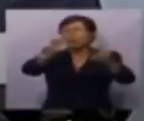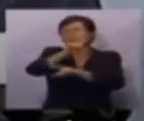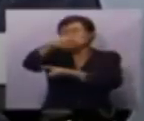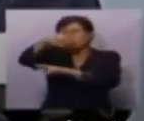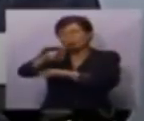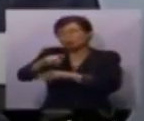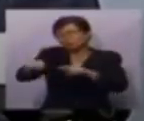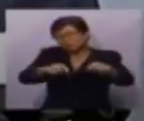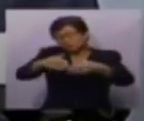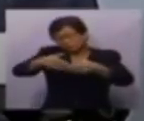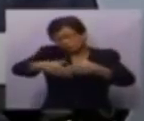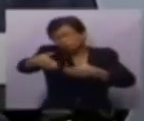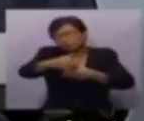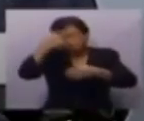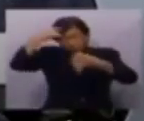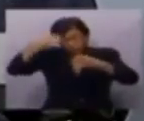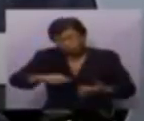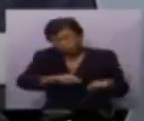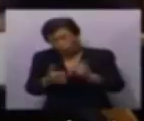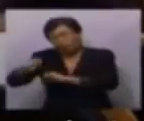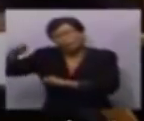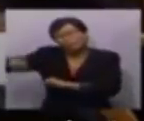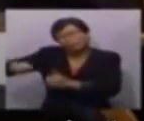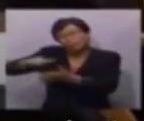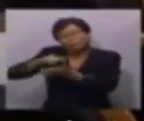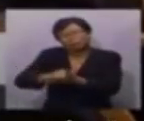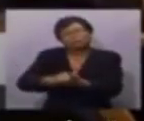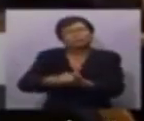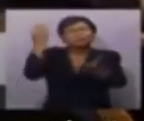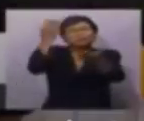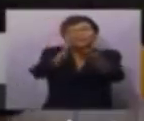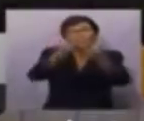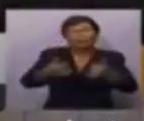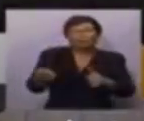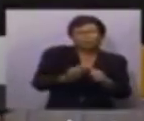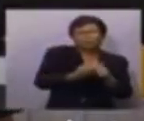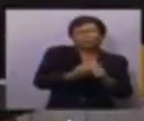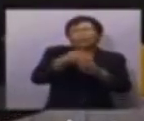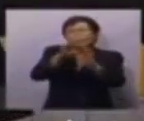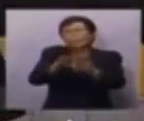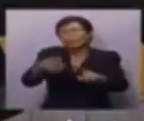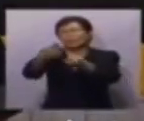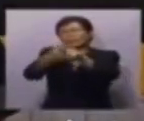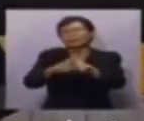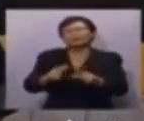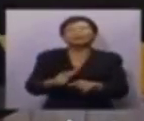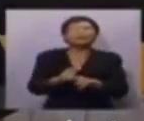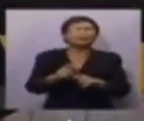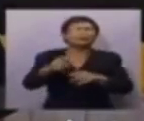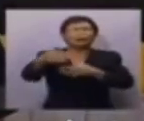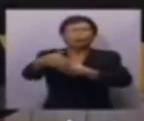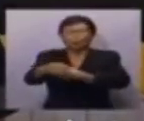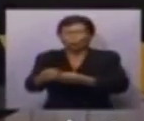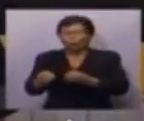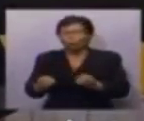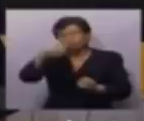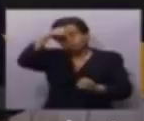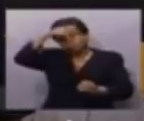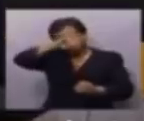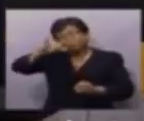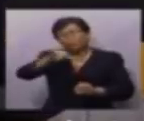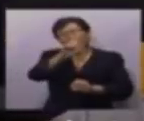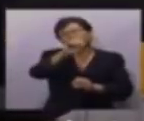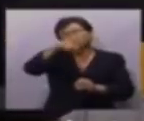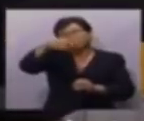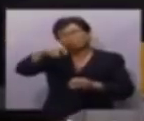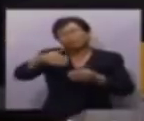susulan setelah keputusan dibuat oleh mahkamah. Baik, setakat ini dahulu perkembangan terkini dari Menara SPR Putrajaya. Perkembangan terus-menerus